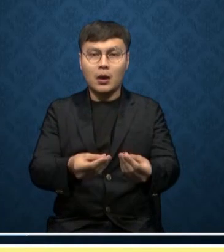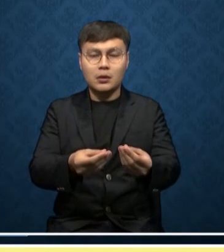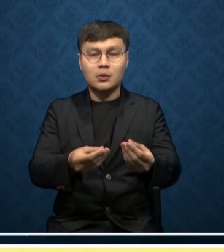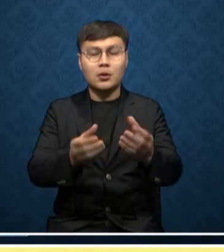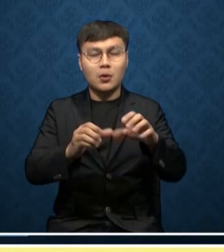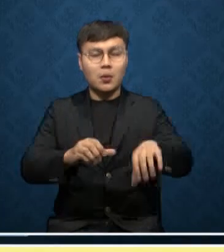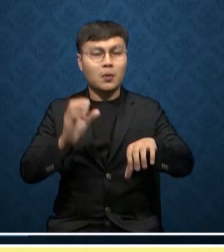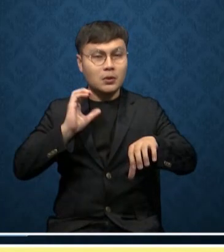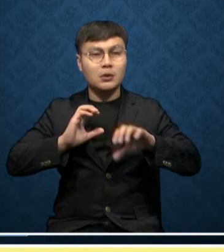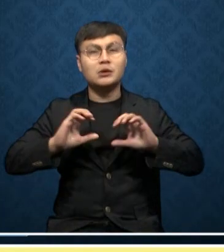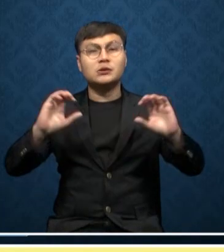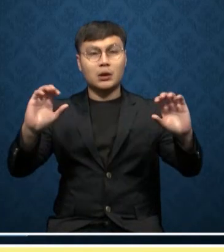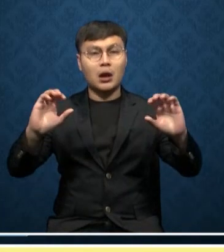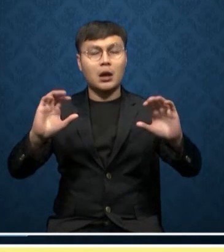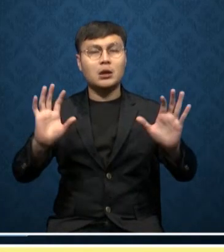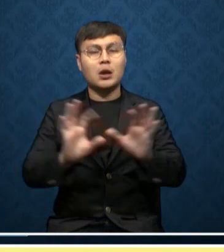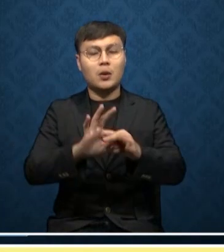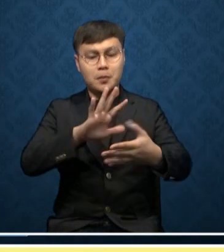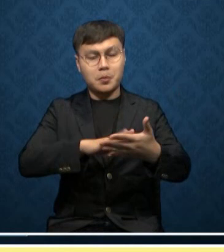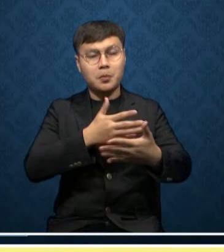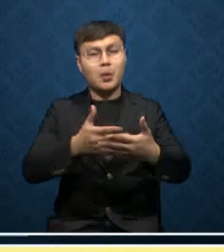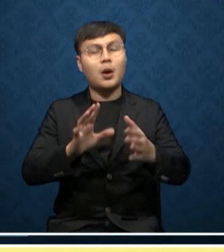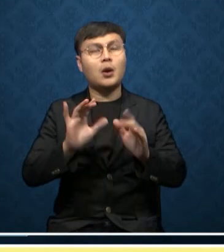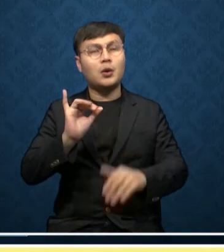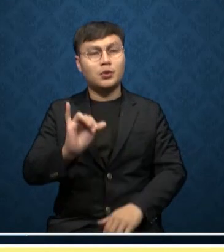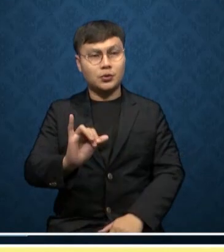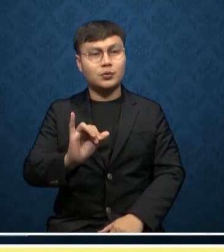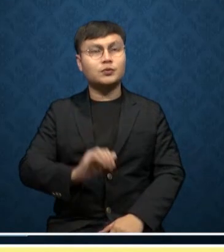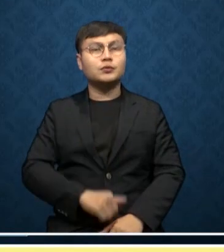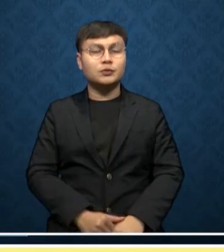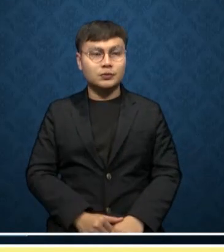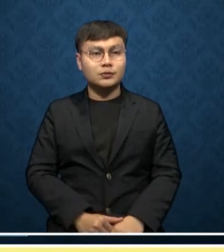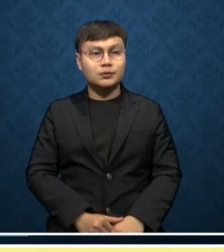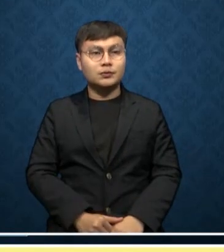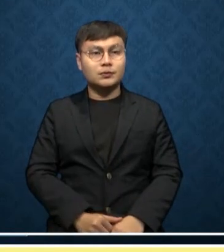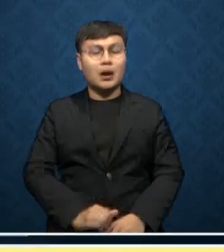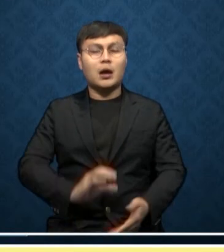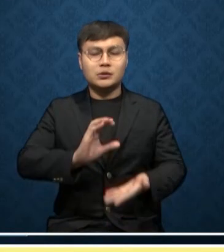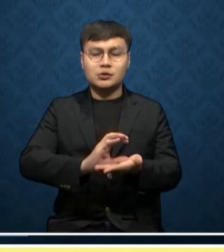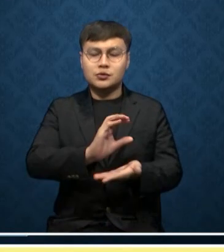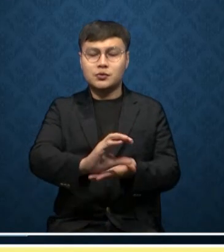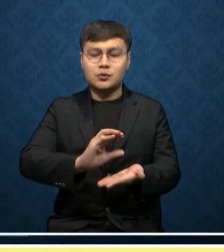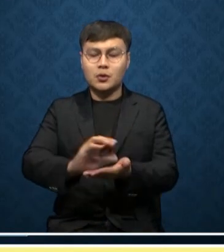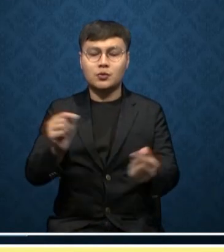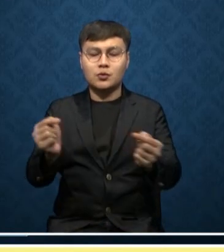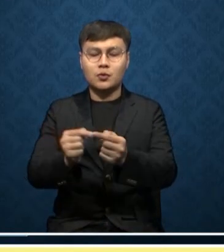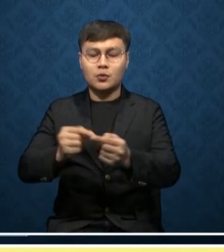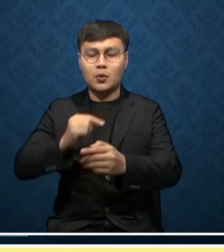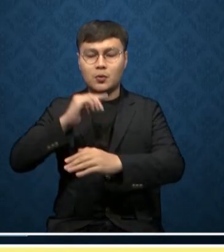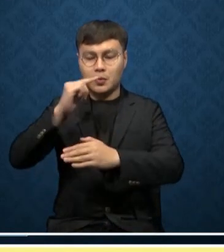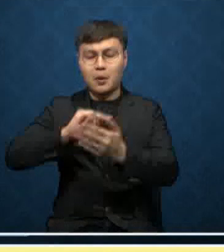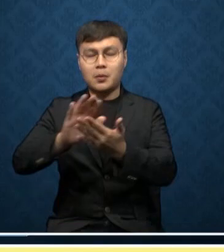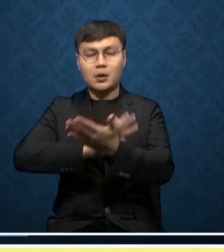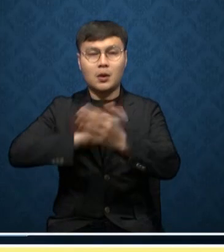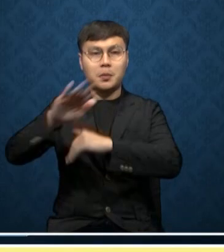เฉพาะในเรื่องเกี่ยวกับยุธศาสตร์ชาติโดยคำนึงถึงสัดส่วนที่เหมาะสมในการพัฒนาประเทศสถานการณ์การบรรลุเป้าหมายตามห้วง